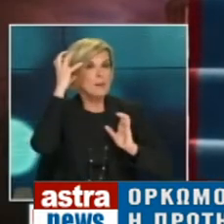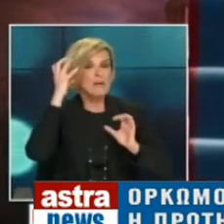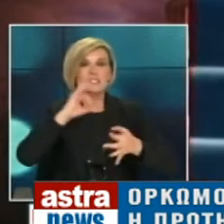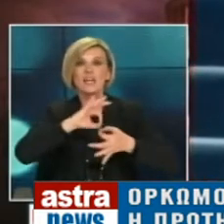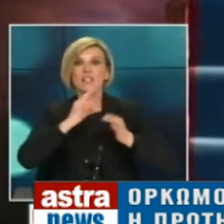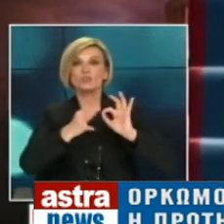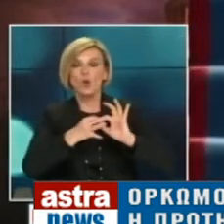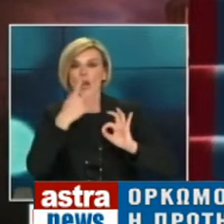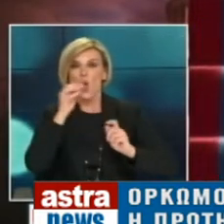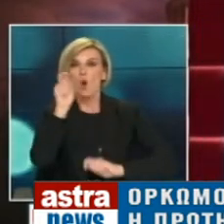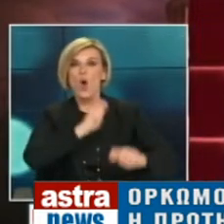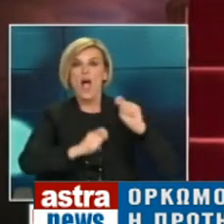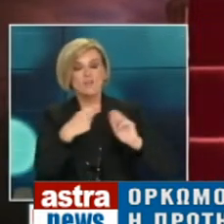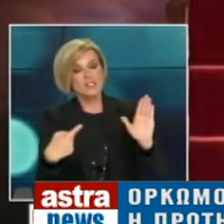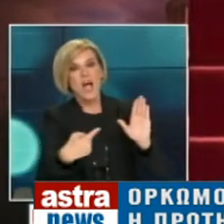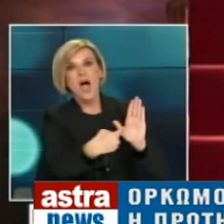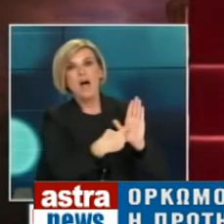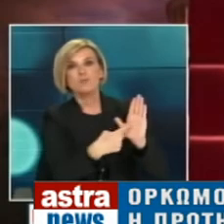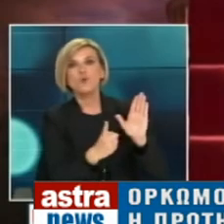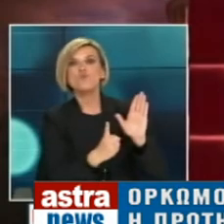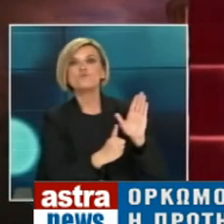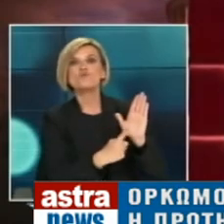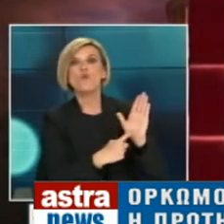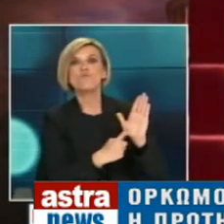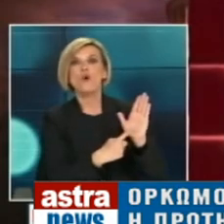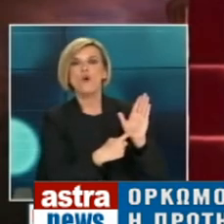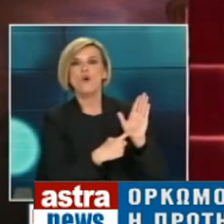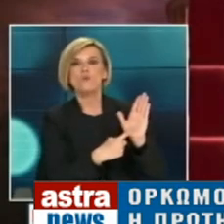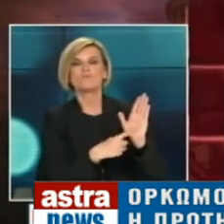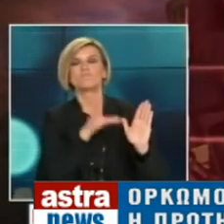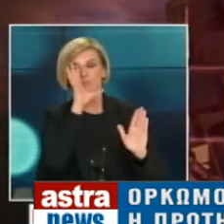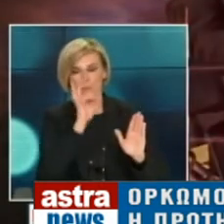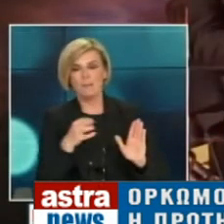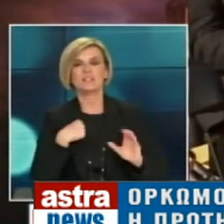για αυτόν τον νόμο. Και φυσικά η ψυχή μου βρίσκεται σε αυτά τα λόγια.